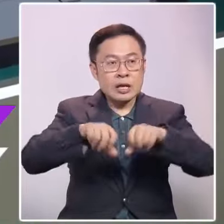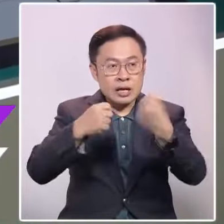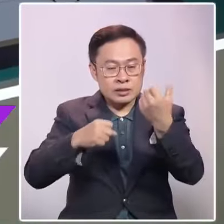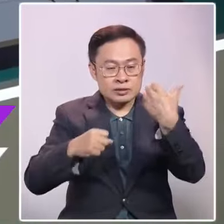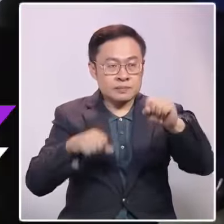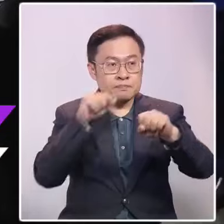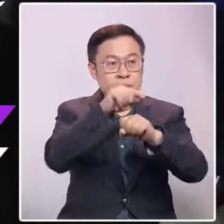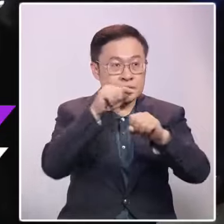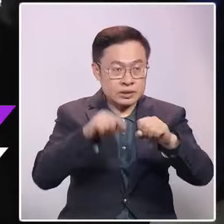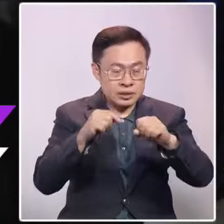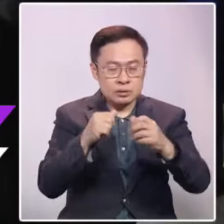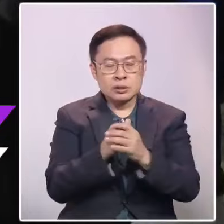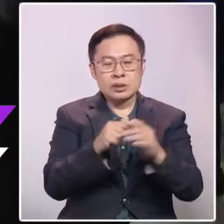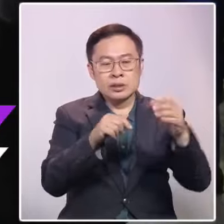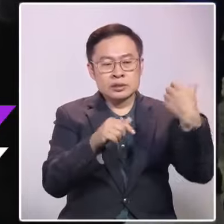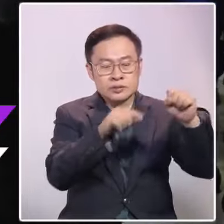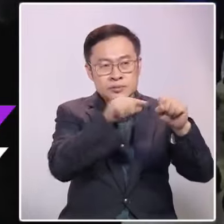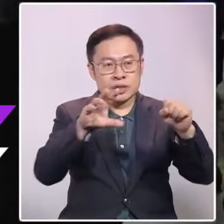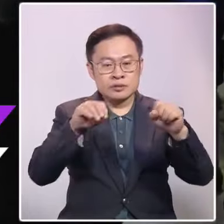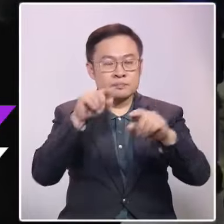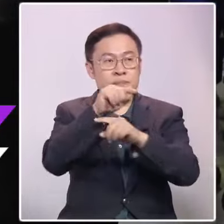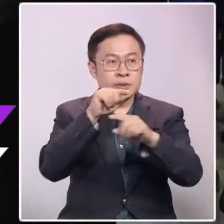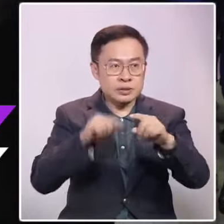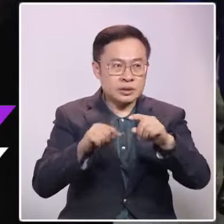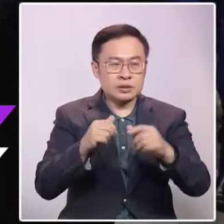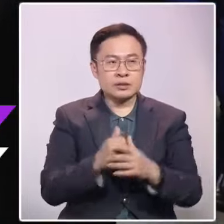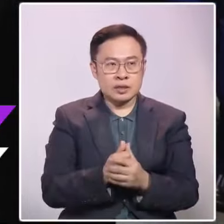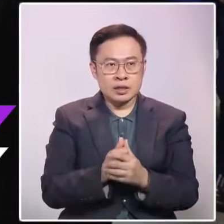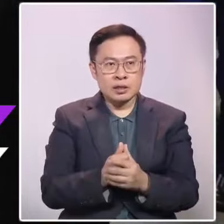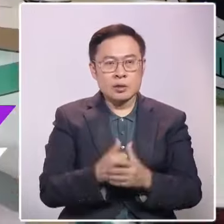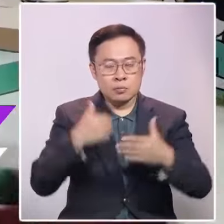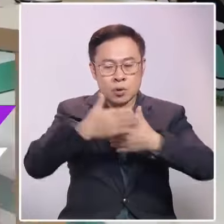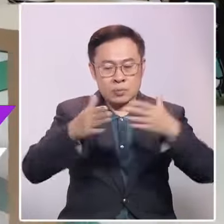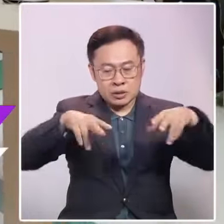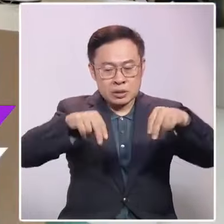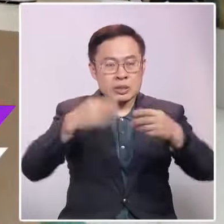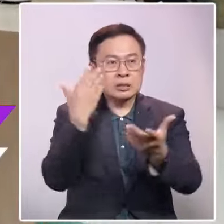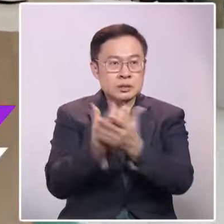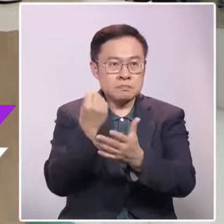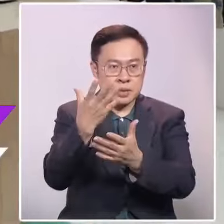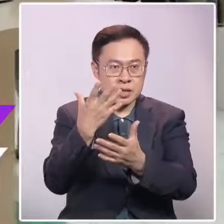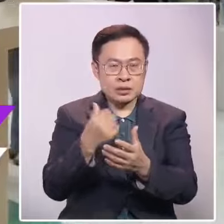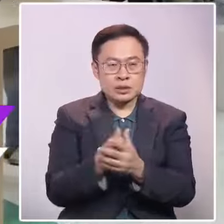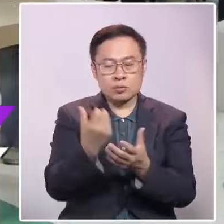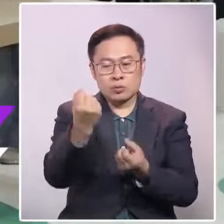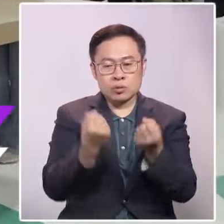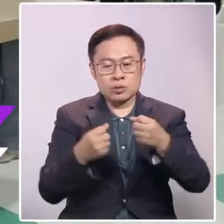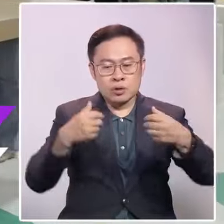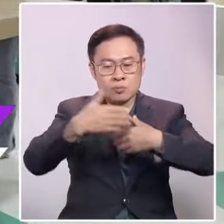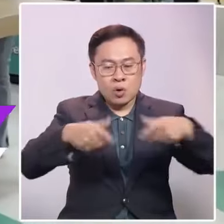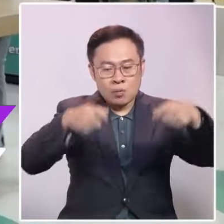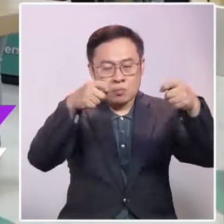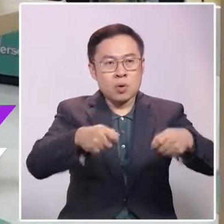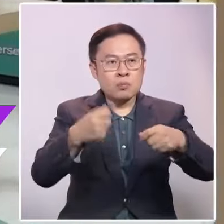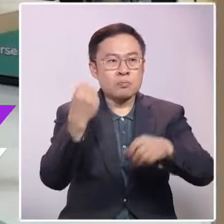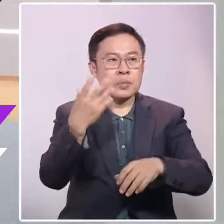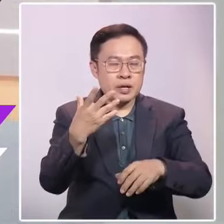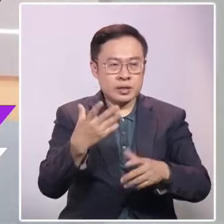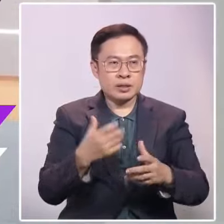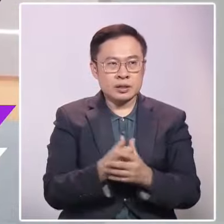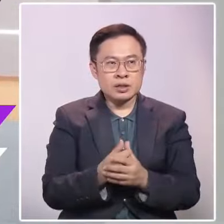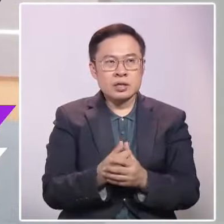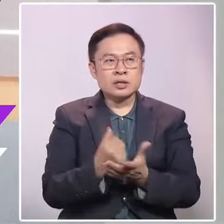ไม่เกิน 50% ค่ะ โอ้อันนี้คือสำคัญเลยนะเรื่องของแบตเตอรี่ราคาค่อนข้างจะสูงทีเดียวพอออกมาใหม่แบบนี้คนที่ใช้รถ EV